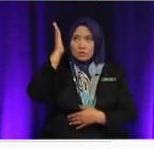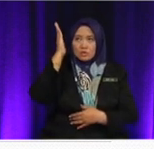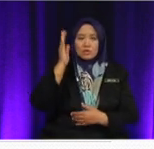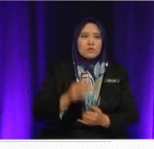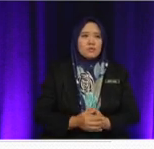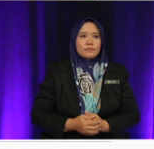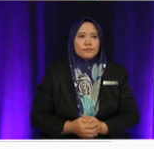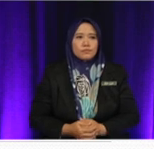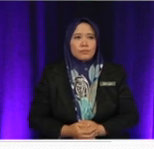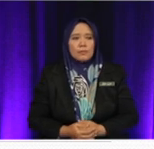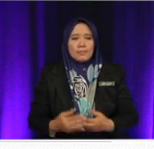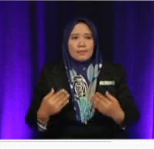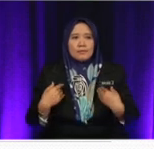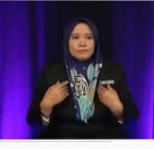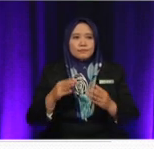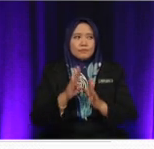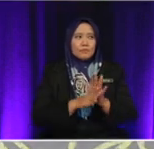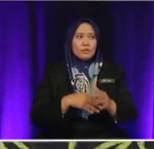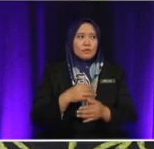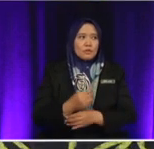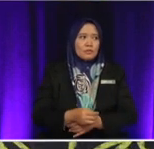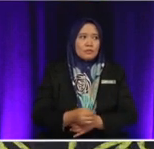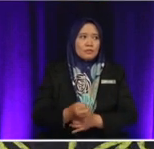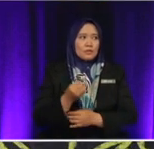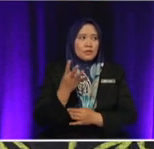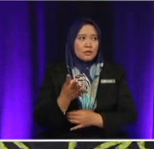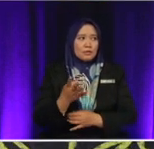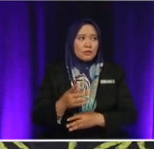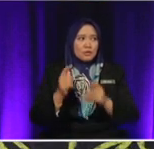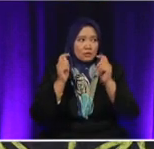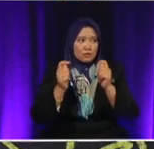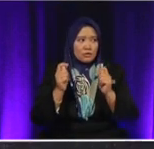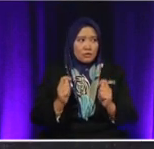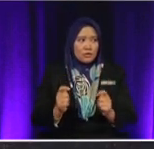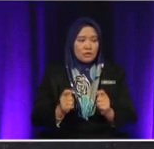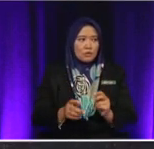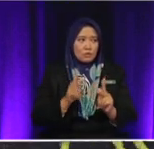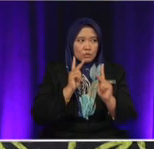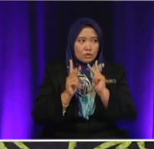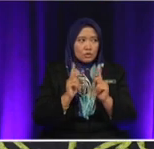Ia juga terdapat beberapa teknik komunikasi iaitu desain. Antara contohnya,